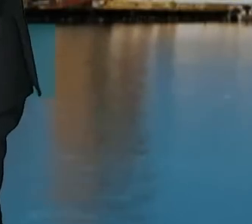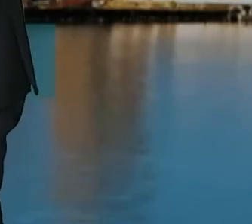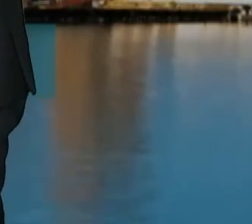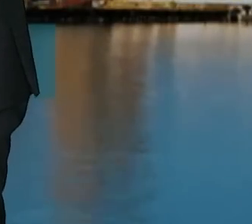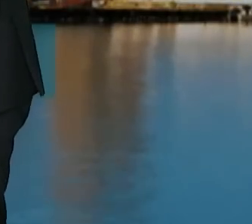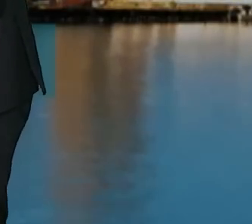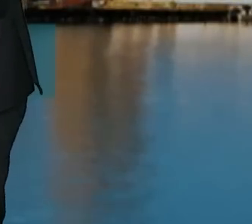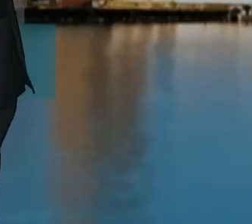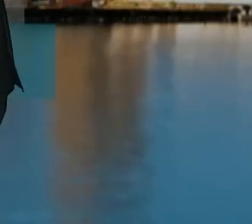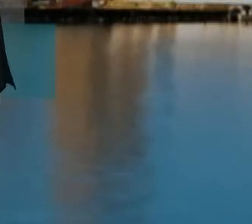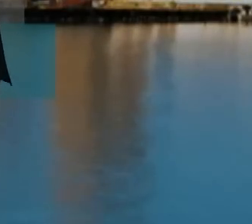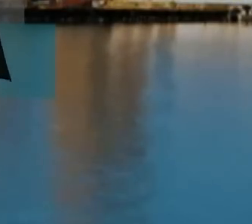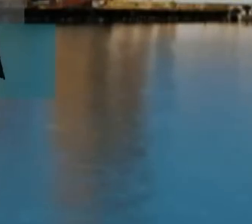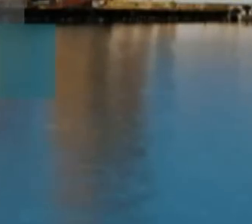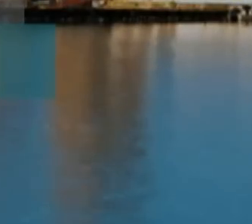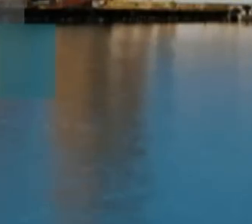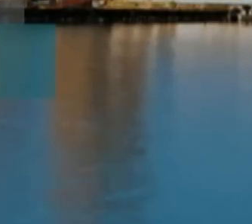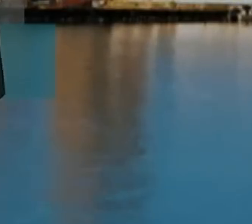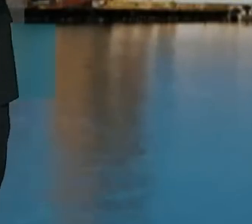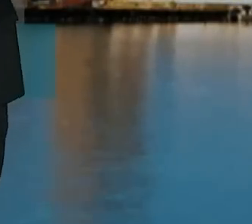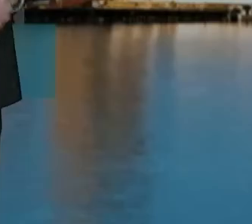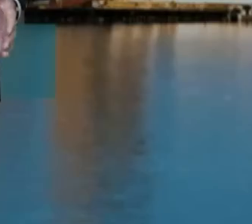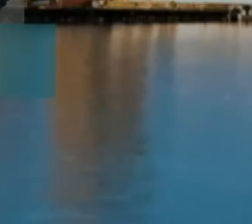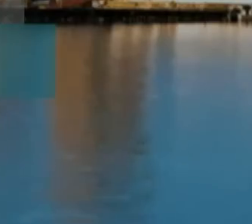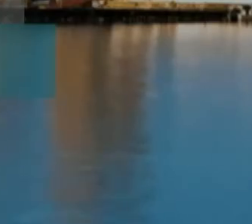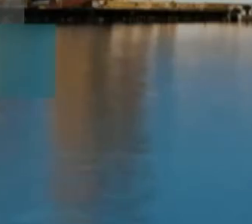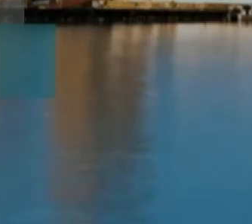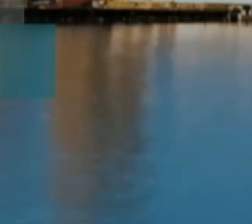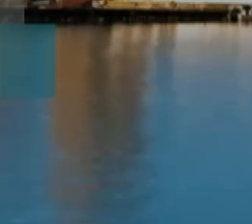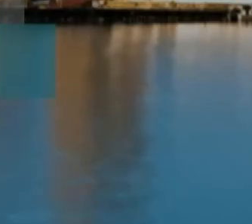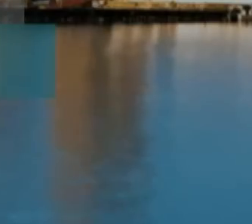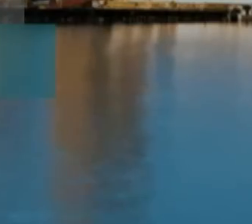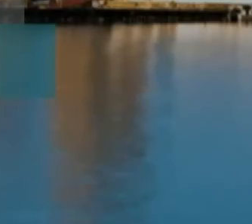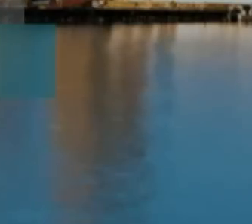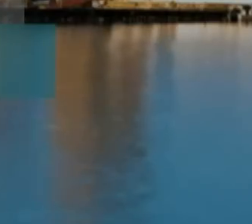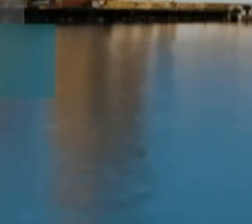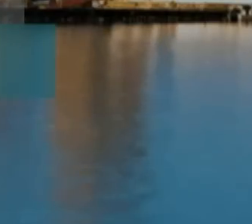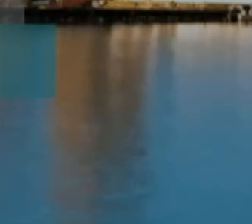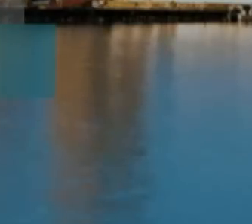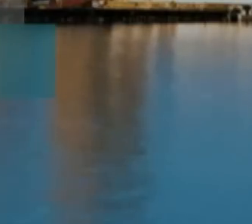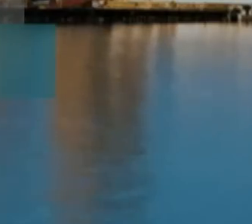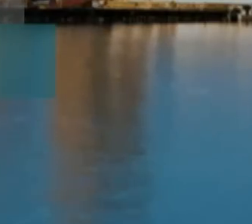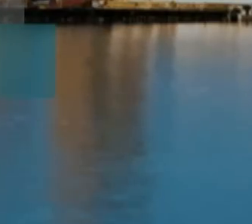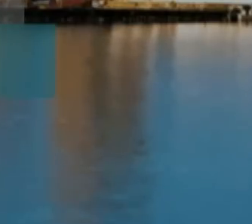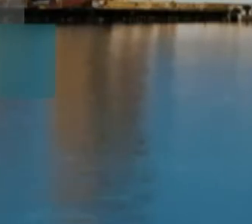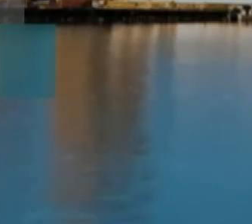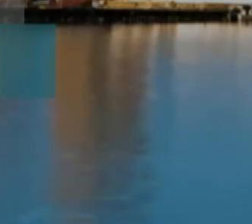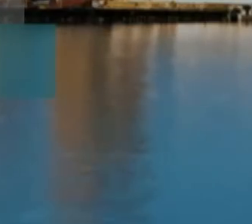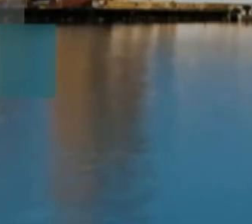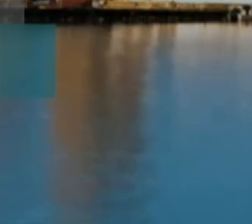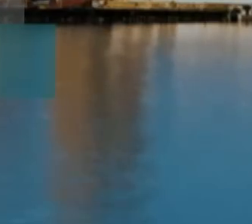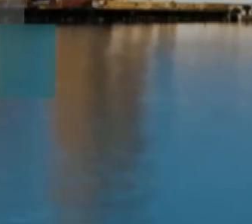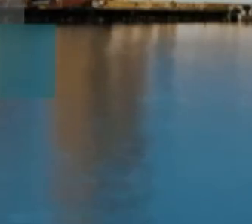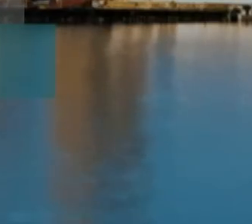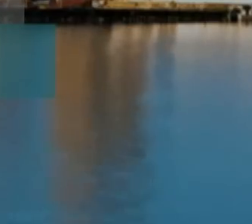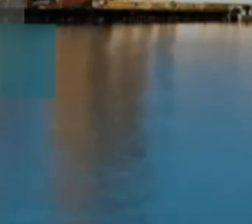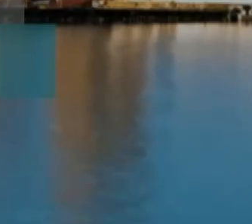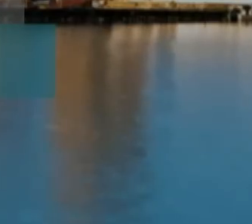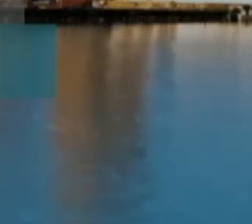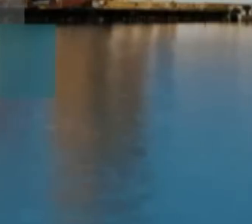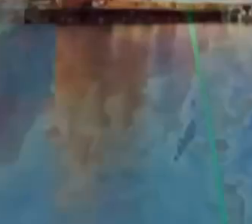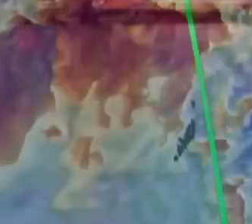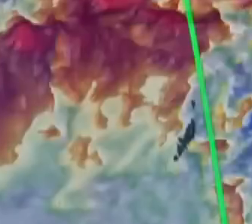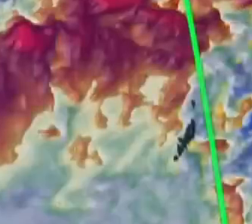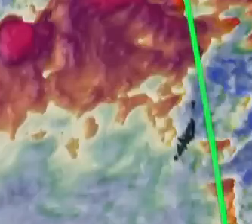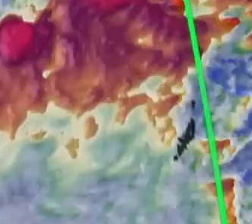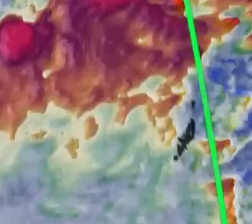po ang mainit na panahon maghapon, kaya dalasan po ang pag-inom ng tubig at huwag kalimutan ng pananggalang sa init ng araw. Yan po ang update sa lagay